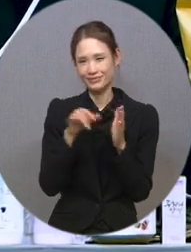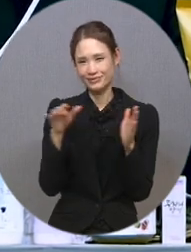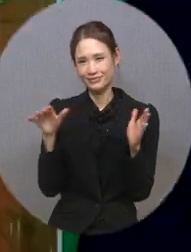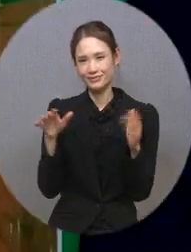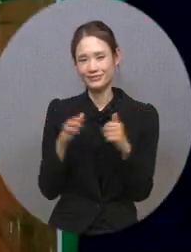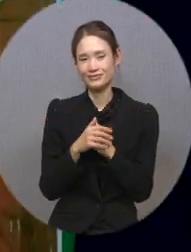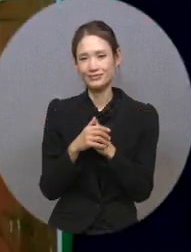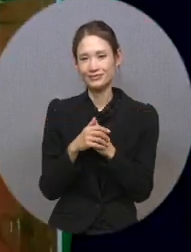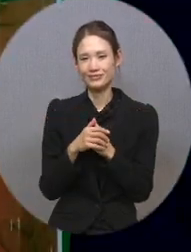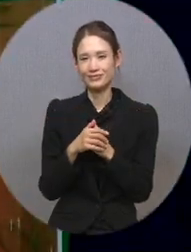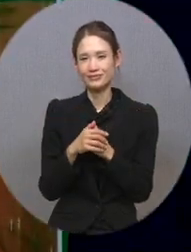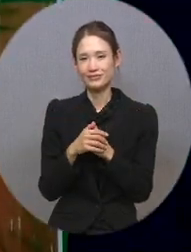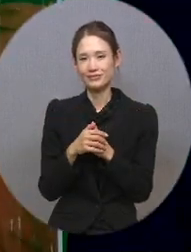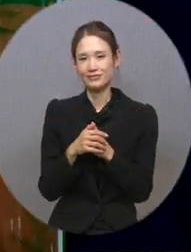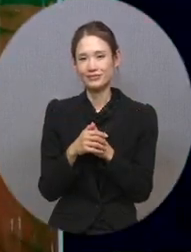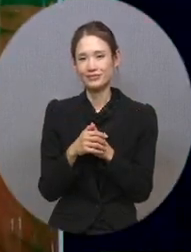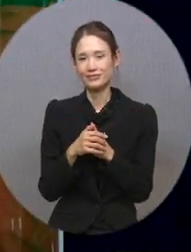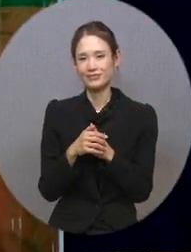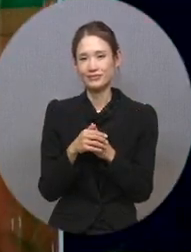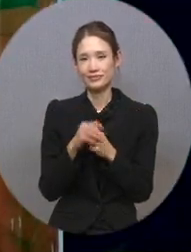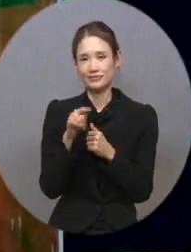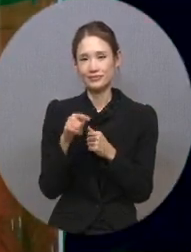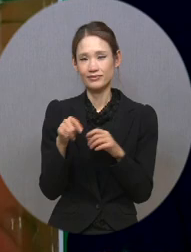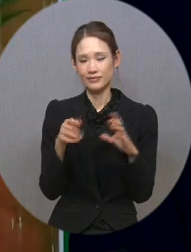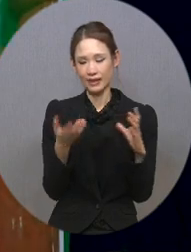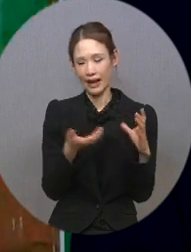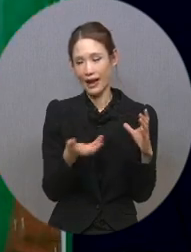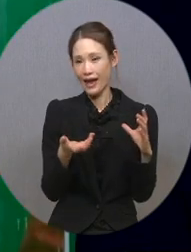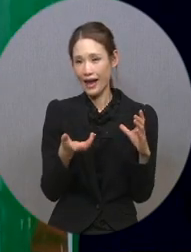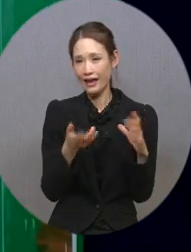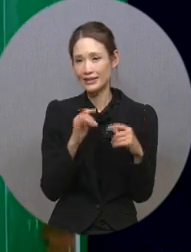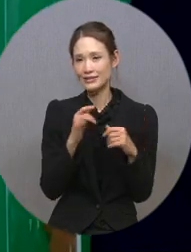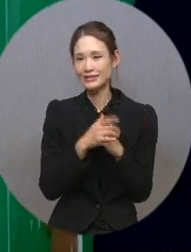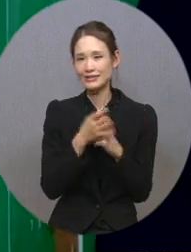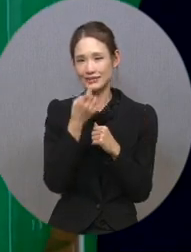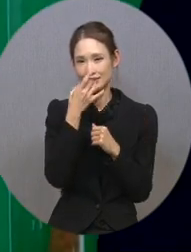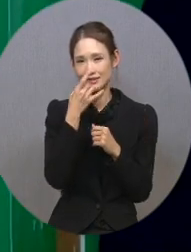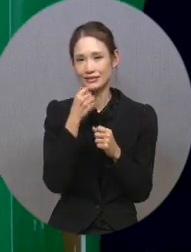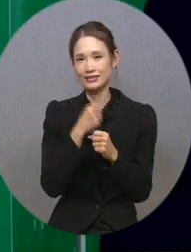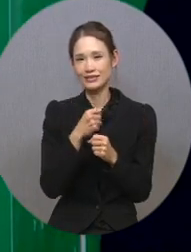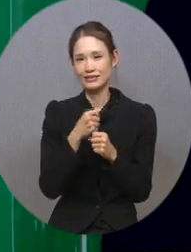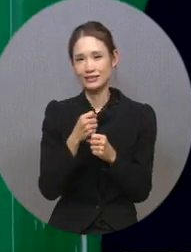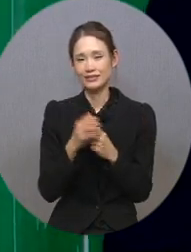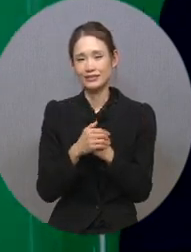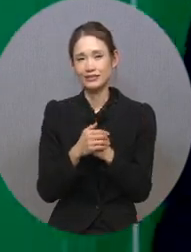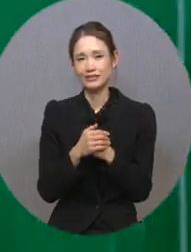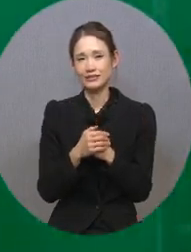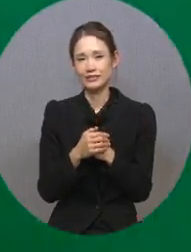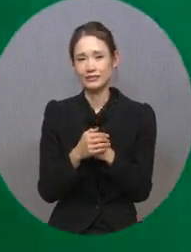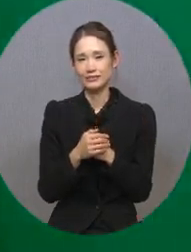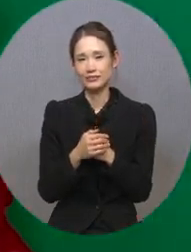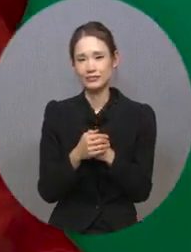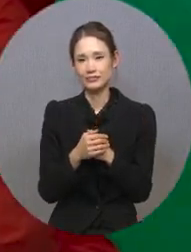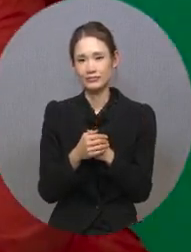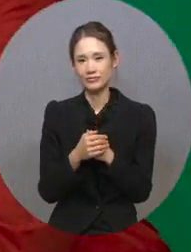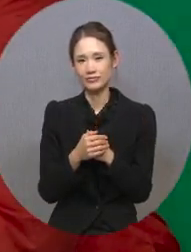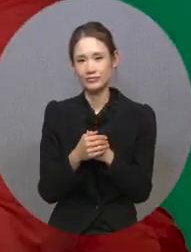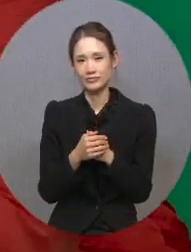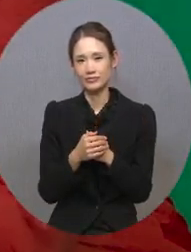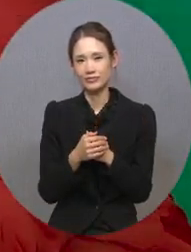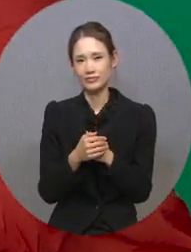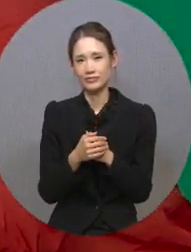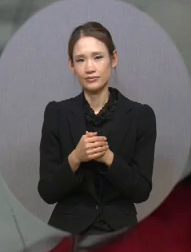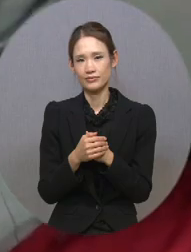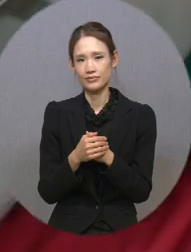낙지. 요 갈락탕에다가 달맞이 쌀을 이야! 자, 이거 한번